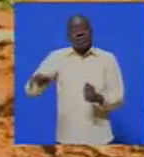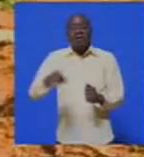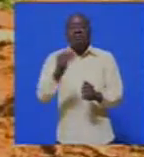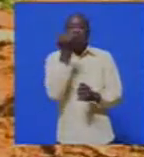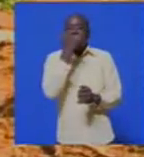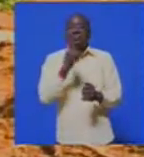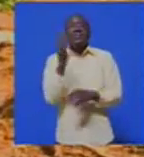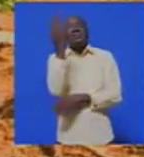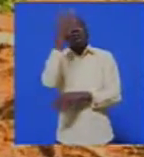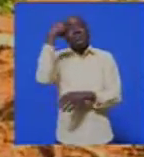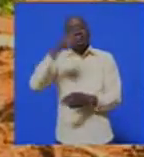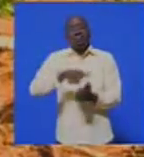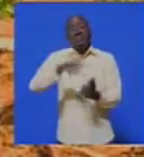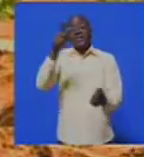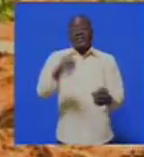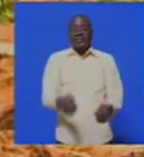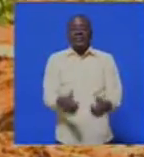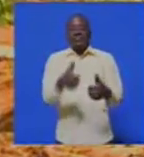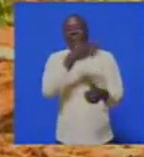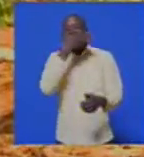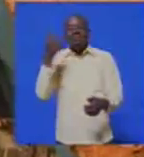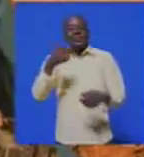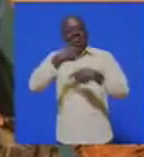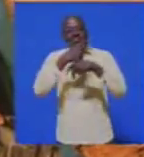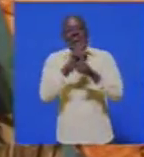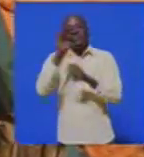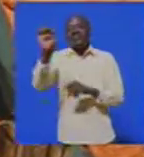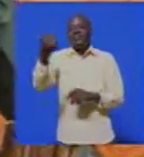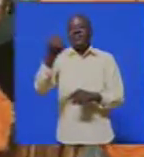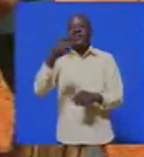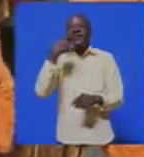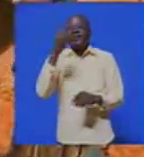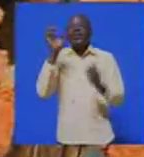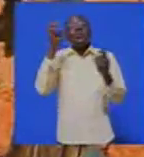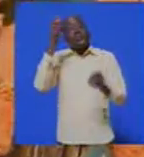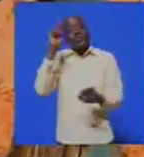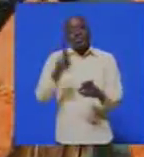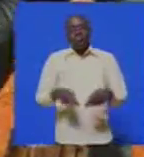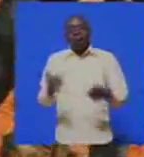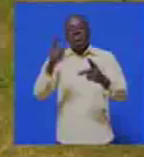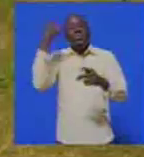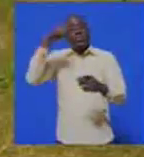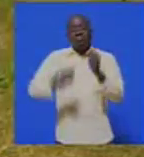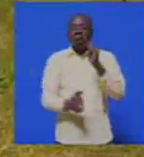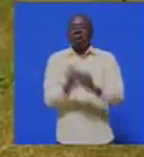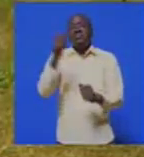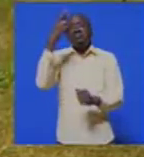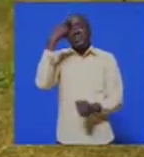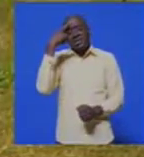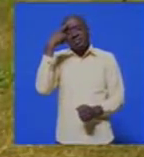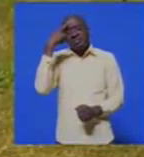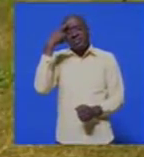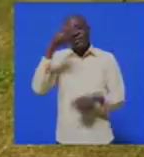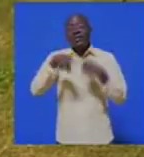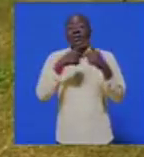vite. Mais pour une meilleure productivité, il faut surtout songer à le tailler pour plusieurs raisons. Lorsque le manguier est très